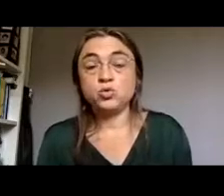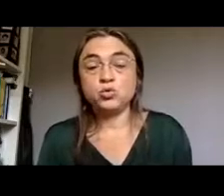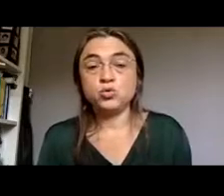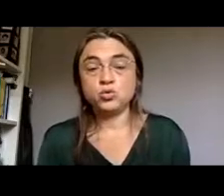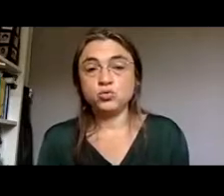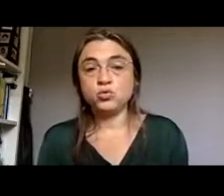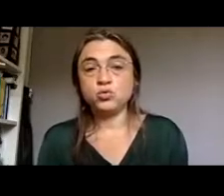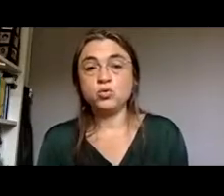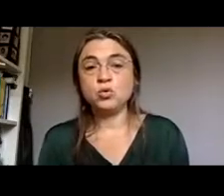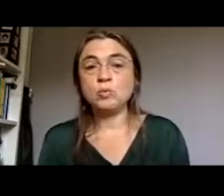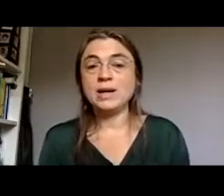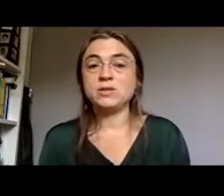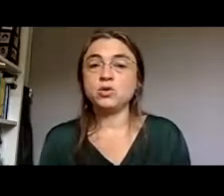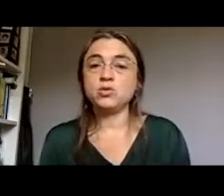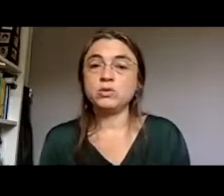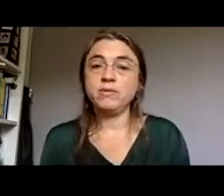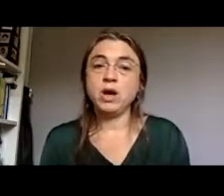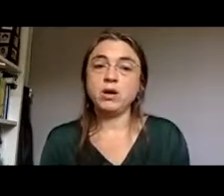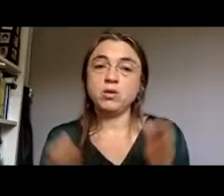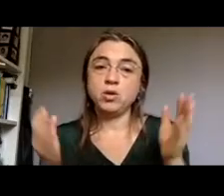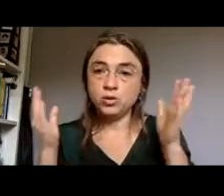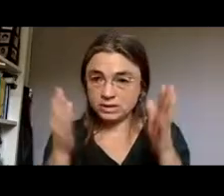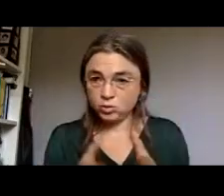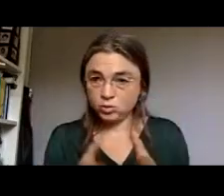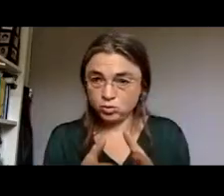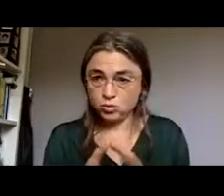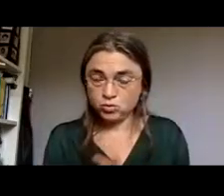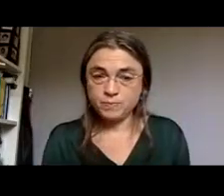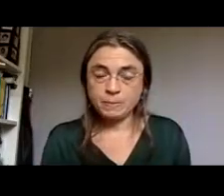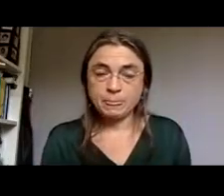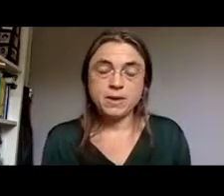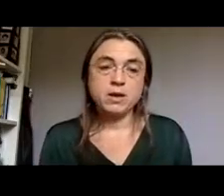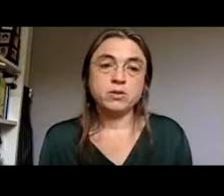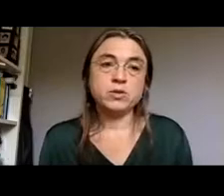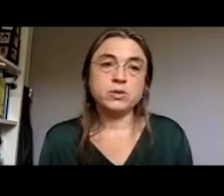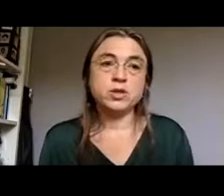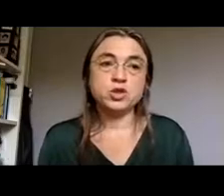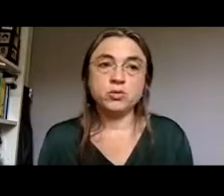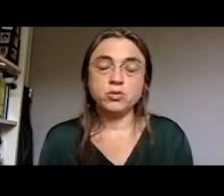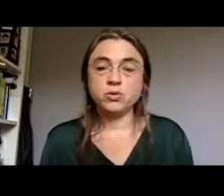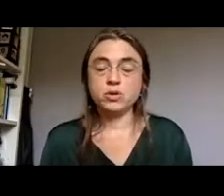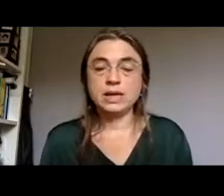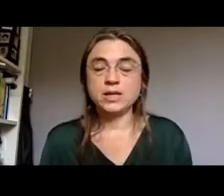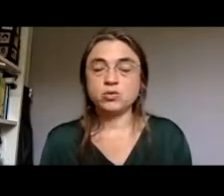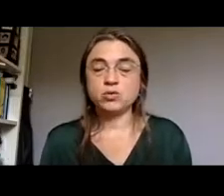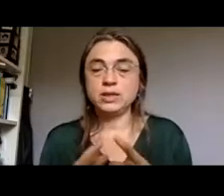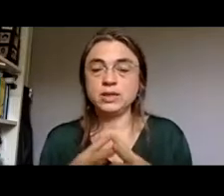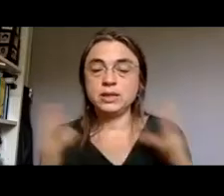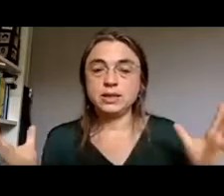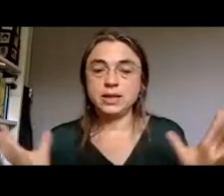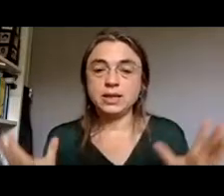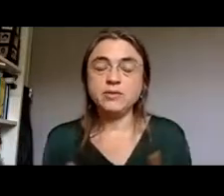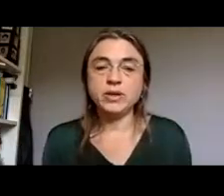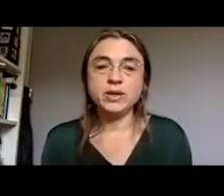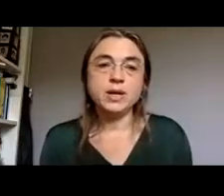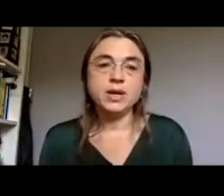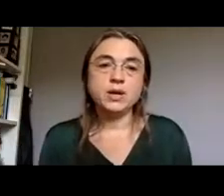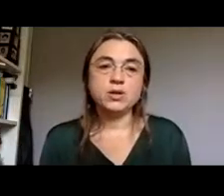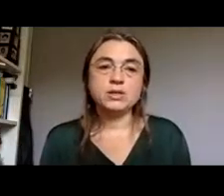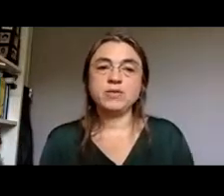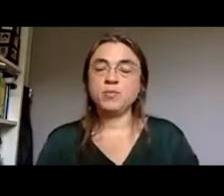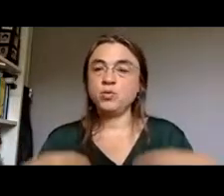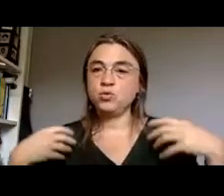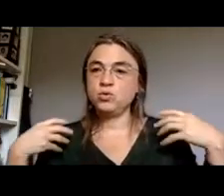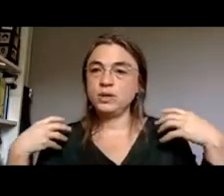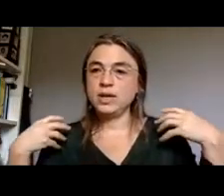surtout, surtout, surtout, de ne pas les orienter vers un type de solution dans un champ qui est la surdité, qui est très clivé.